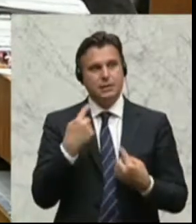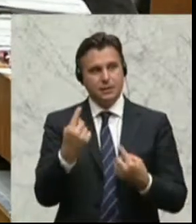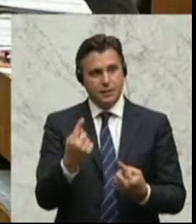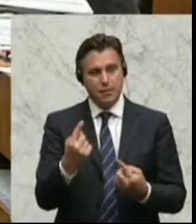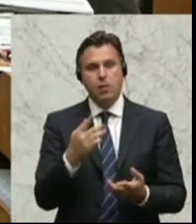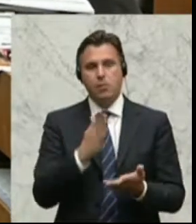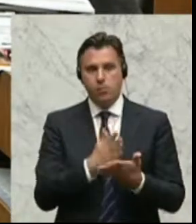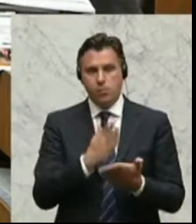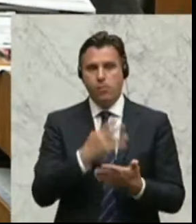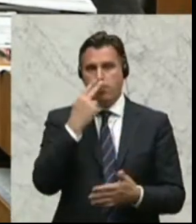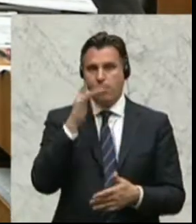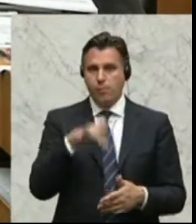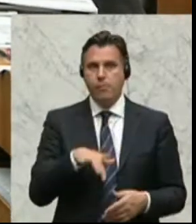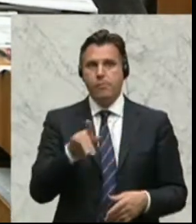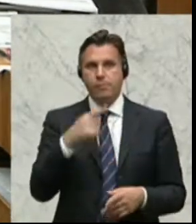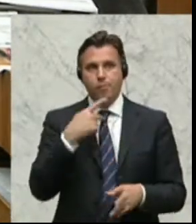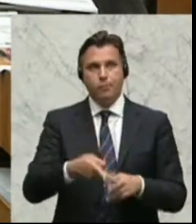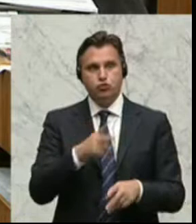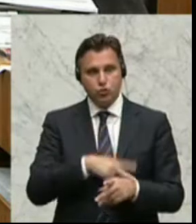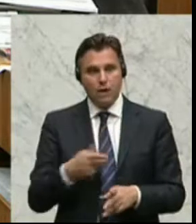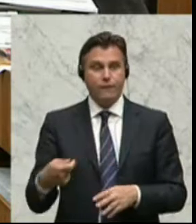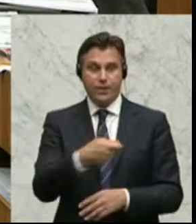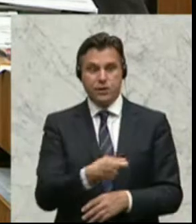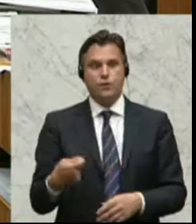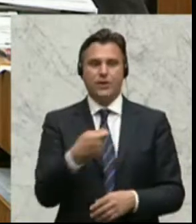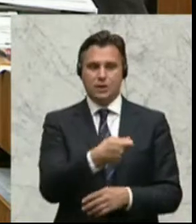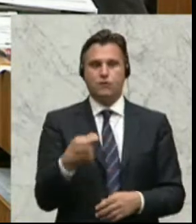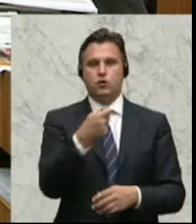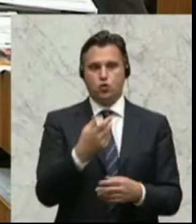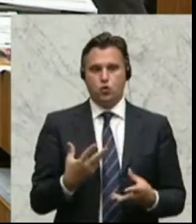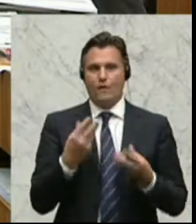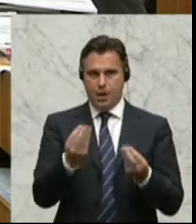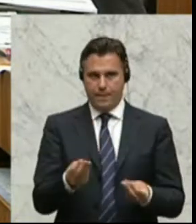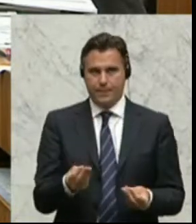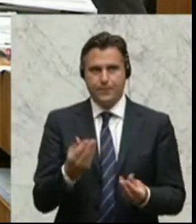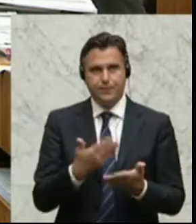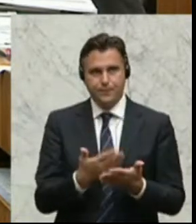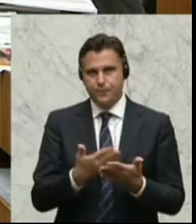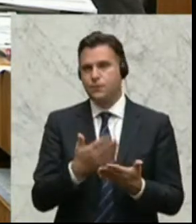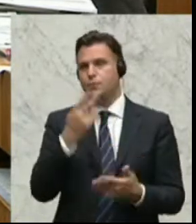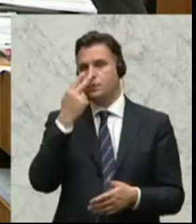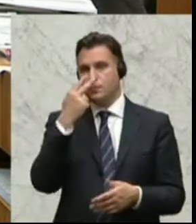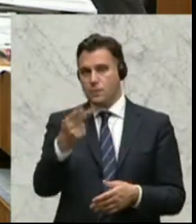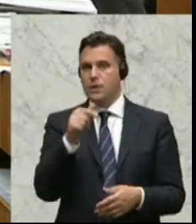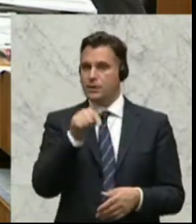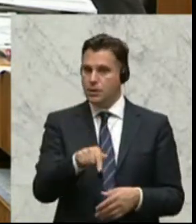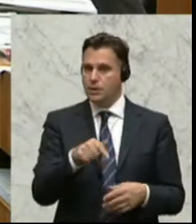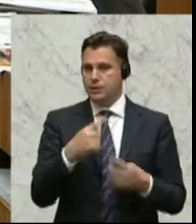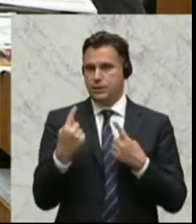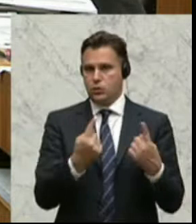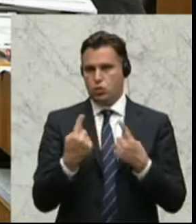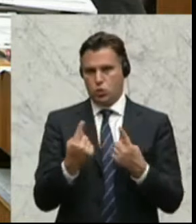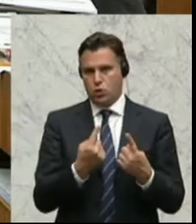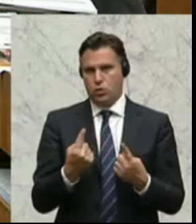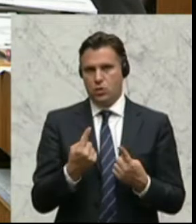zur Finanzierung des Staates beitragen. Und genau aus dieser Sachlage heraus muss man eben über eine